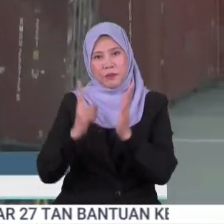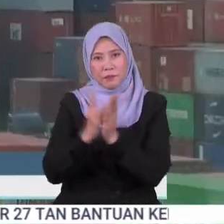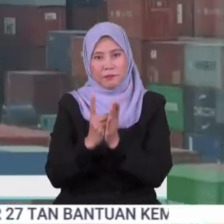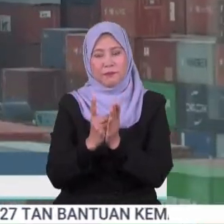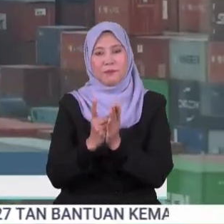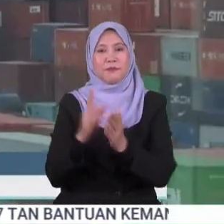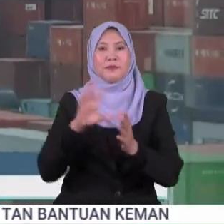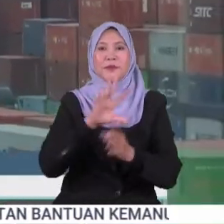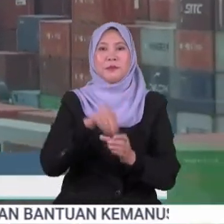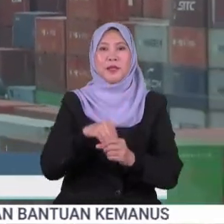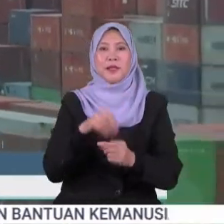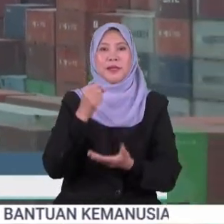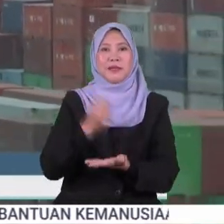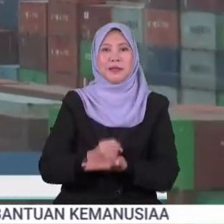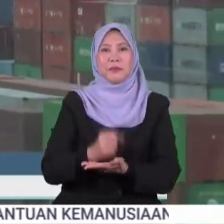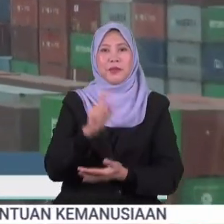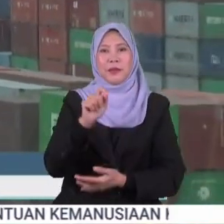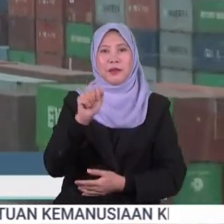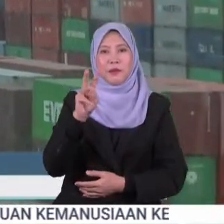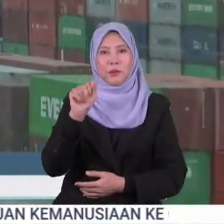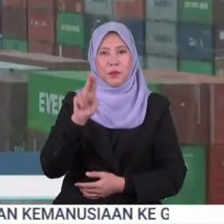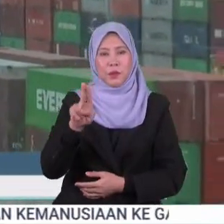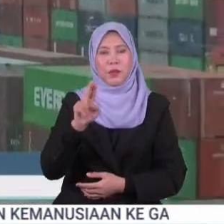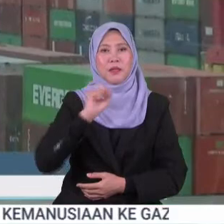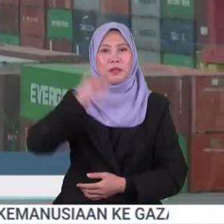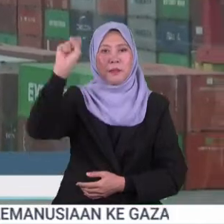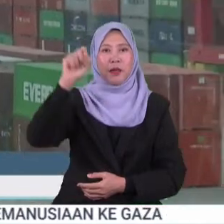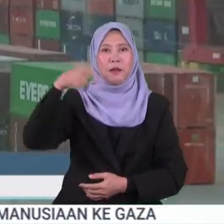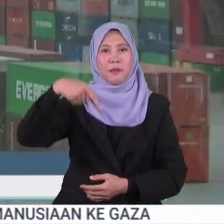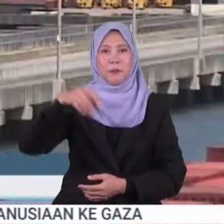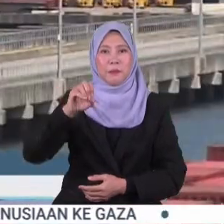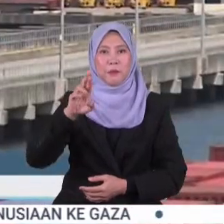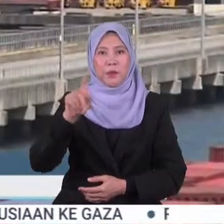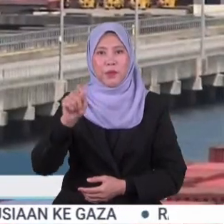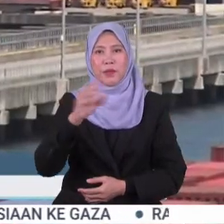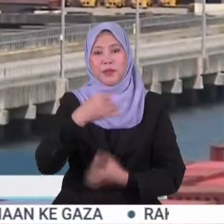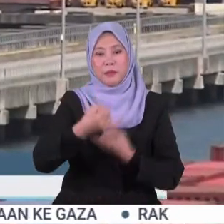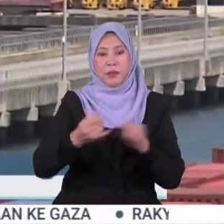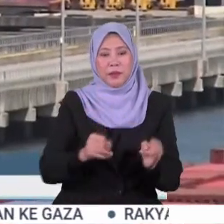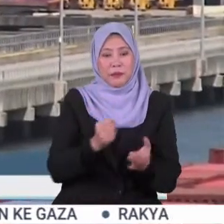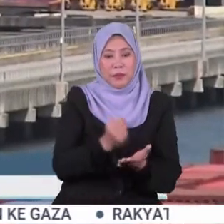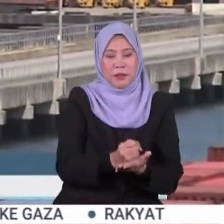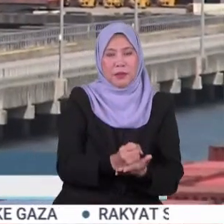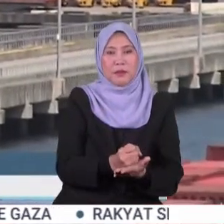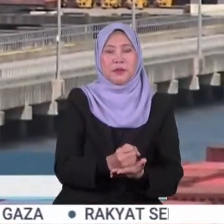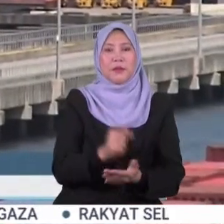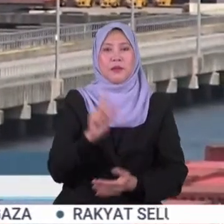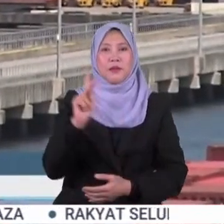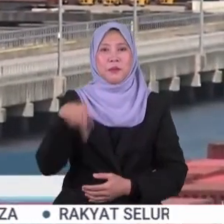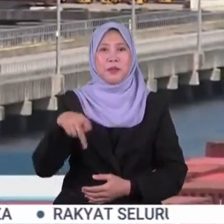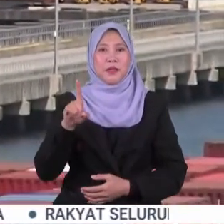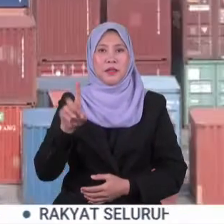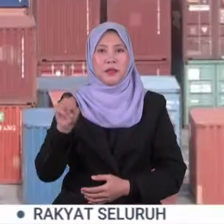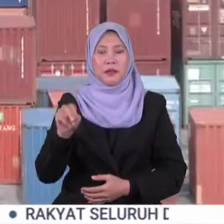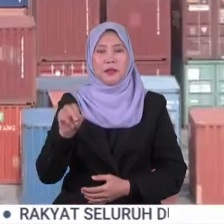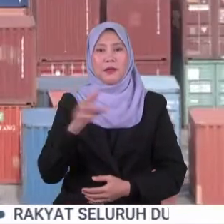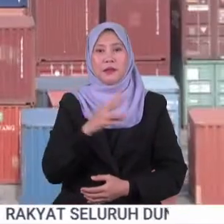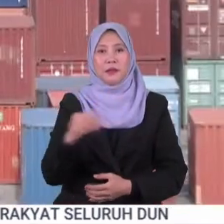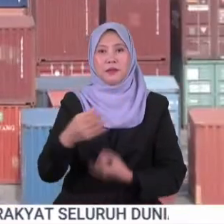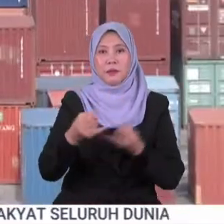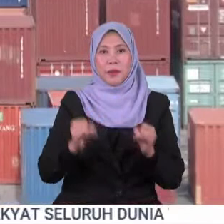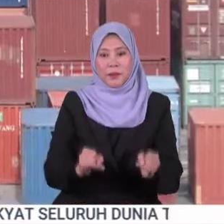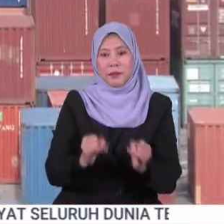ini melibatkan Kastam Tawau, Sabah Port Sdn Bhd, Jabatan Immigration Tawau, KPDN Tawau,